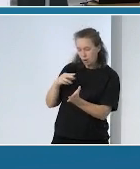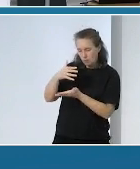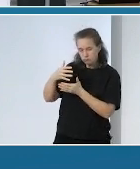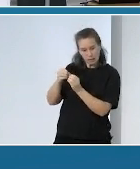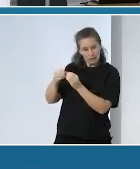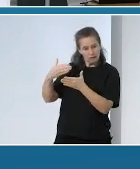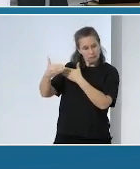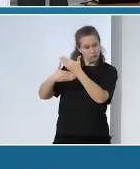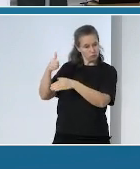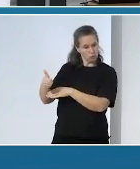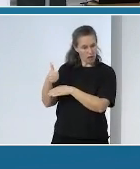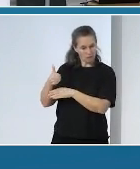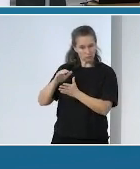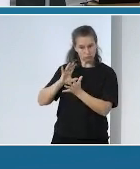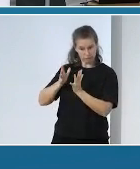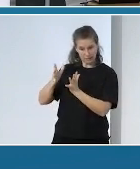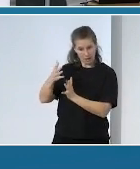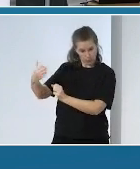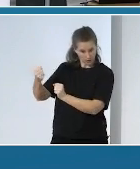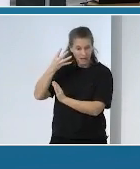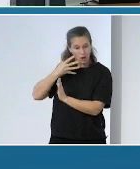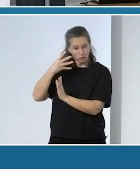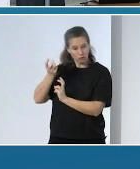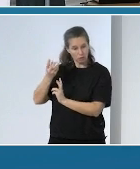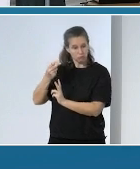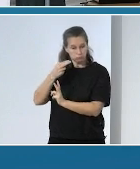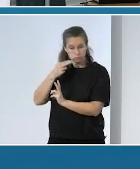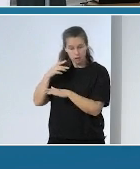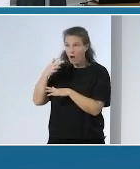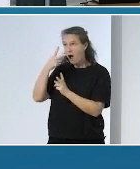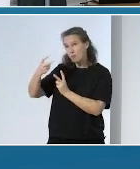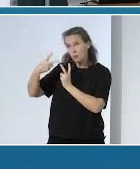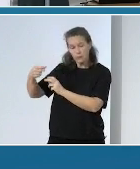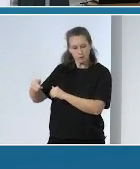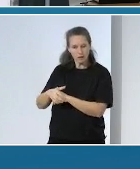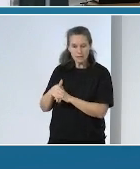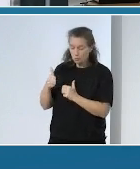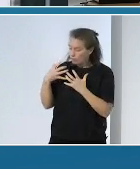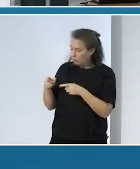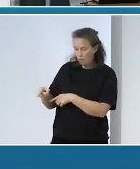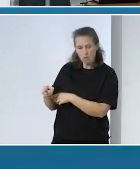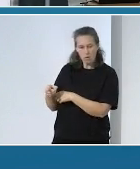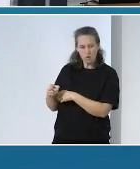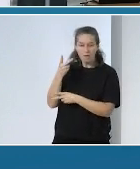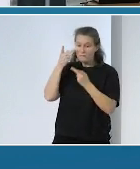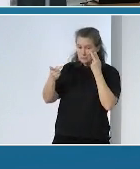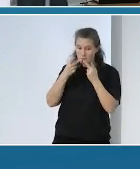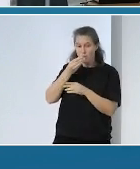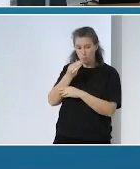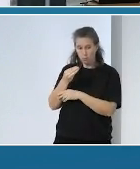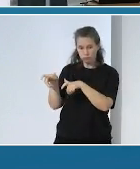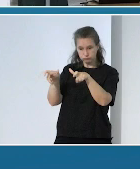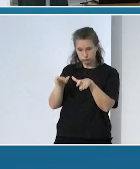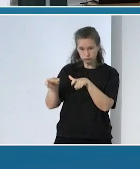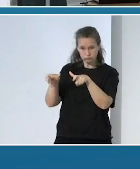l'évolution d'Émilie qui s'empare de la LSF et du code, nous, on souhaite vraiment vérifier que l'entrée visuelle soit bonne. Donc,